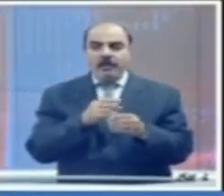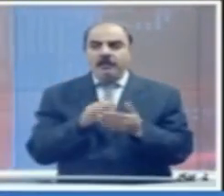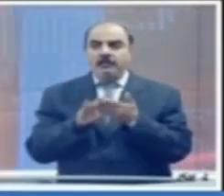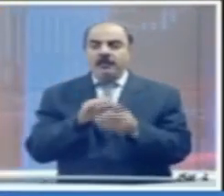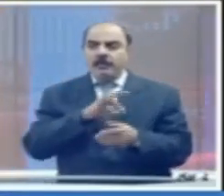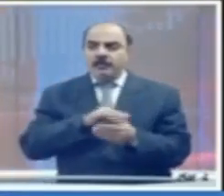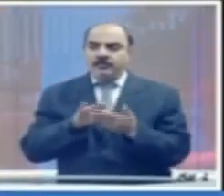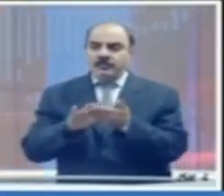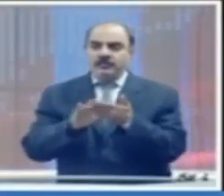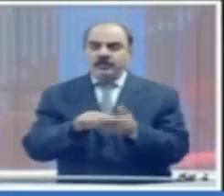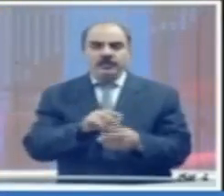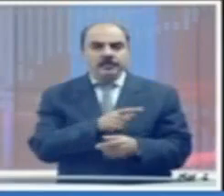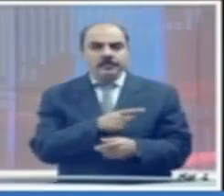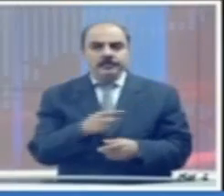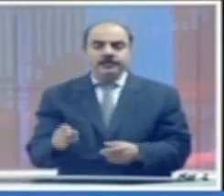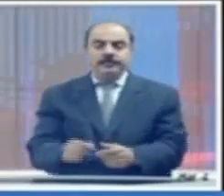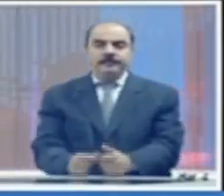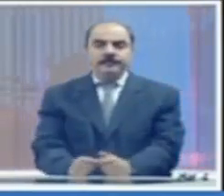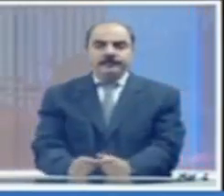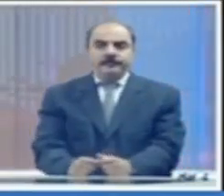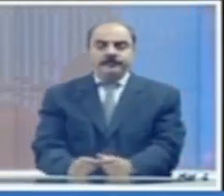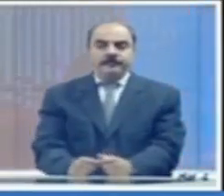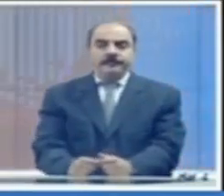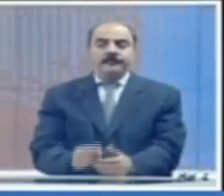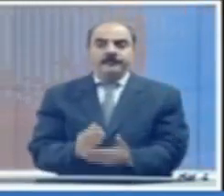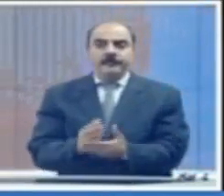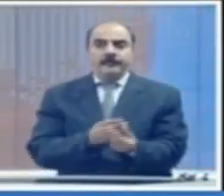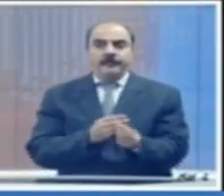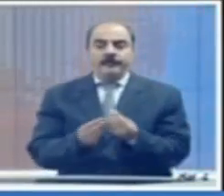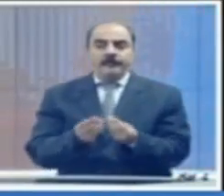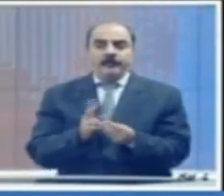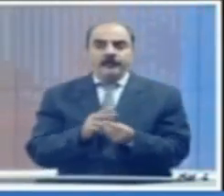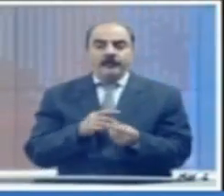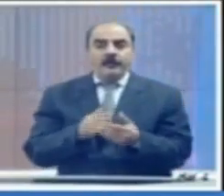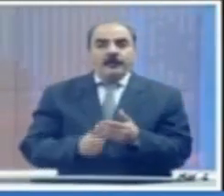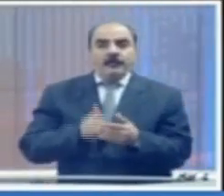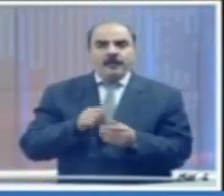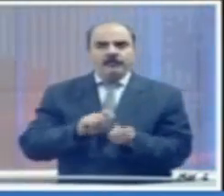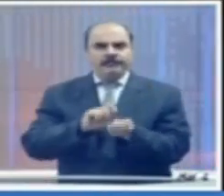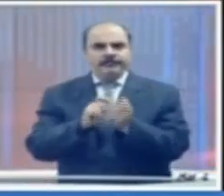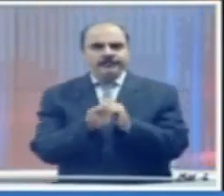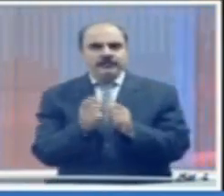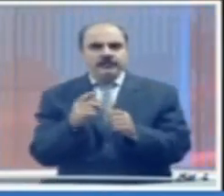عملاء أكتر، تقديم منتجات مناسبة للسوق، حصل تعديلات